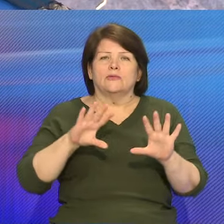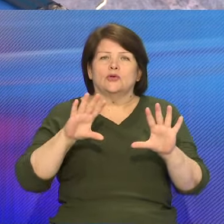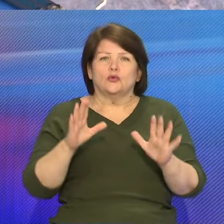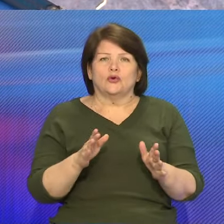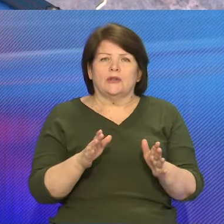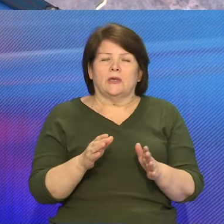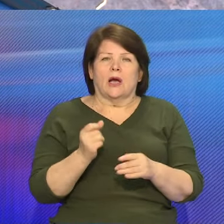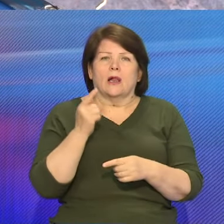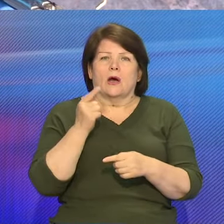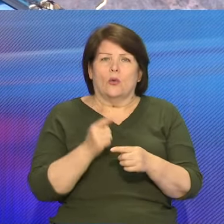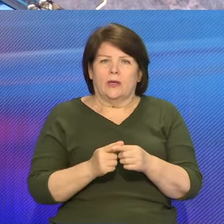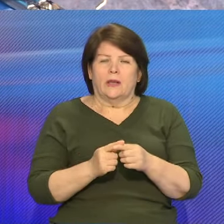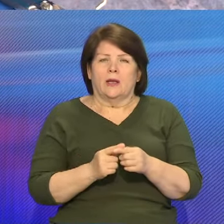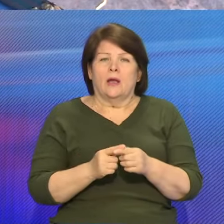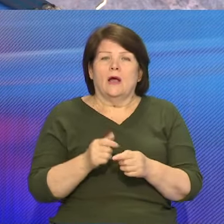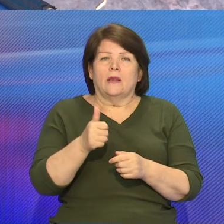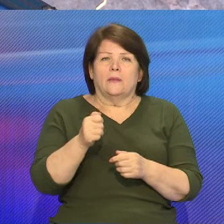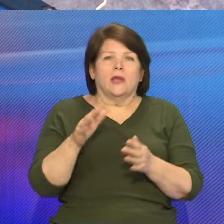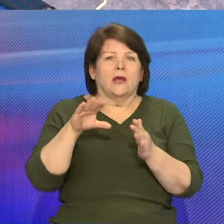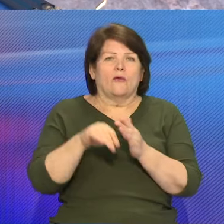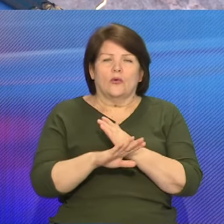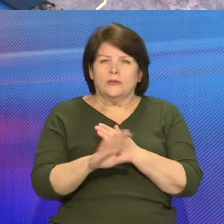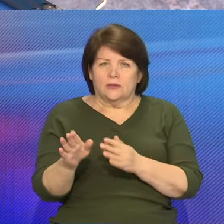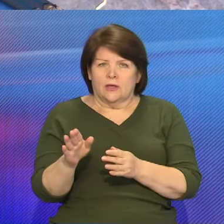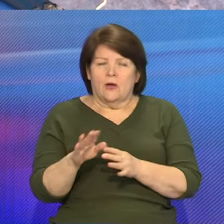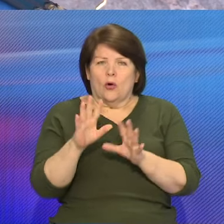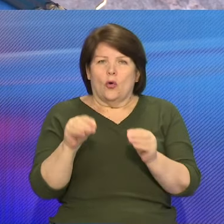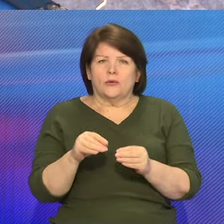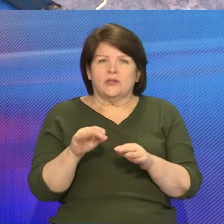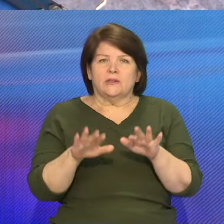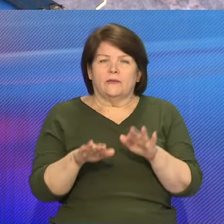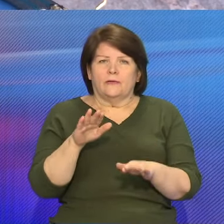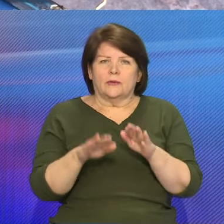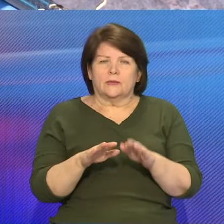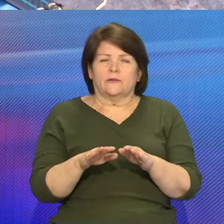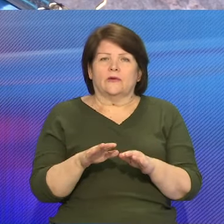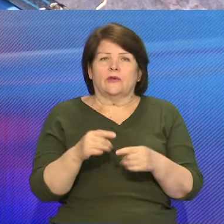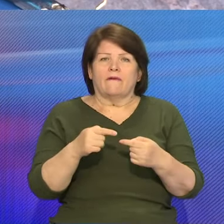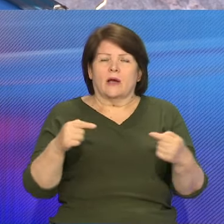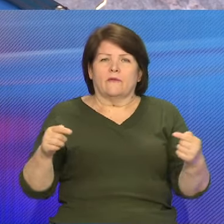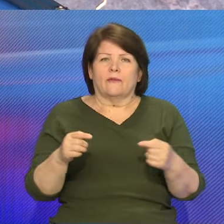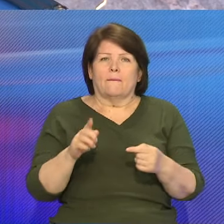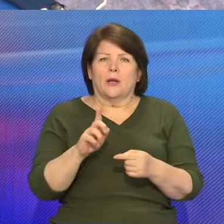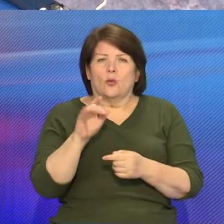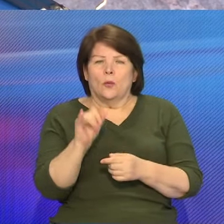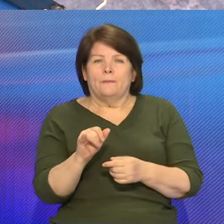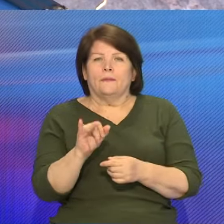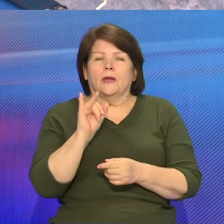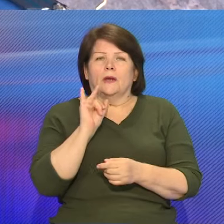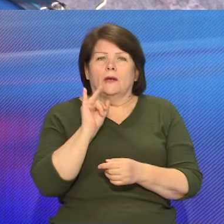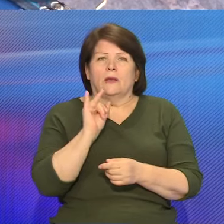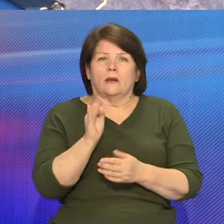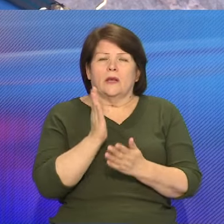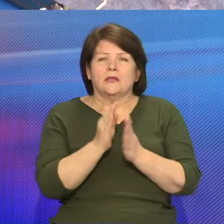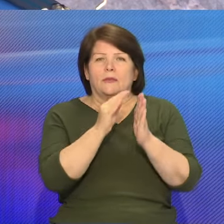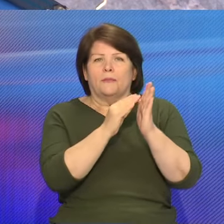не входят в общий вес, в общую стоимость. По товарам бывшего употребления есть соответствующий перечень,